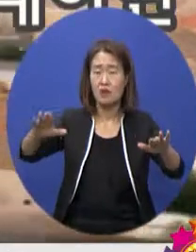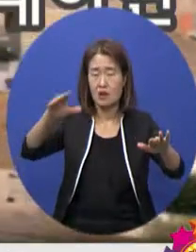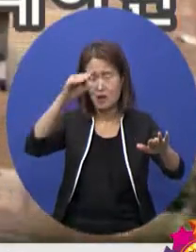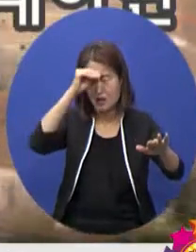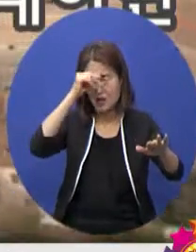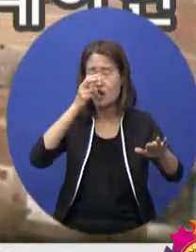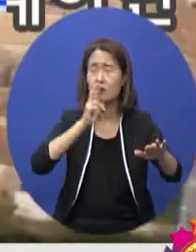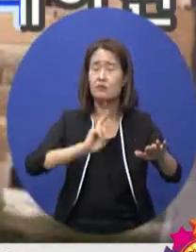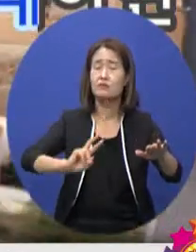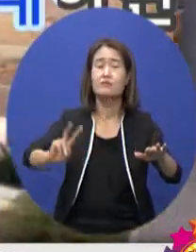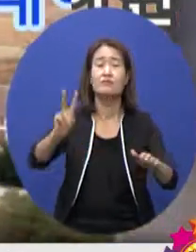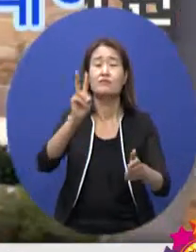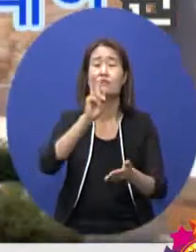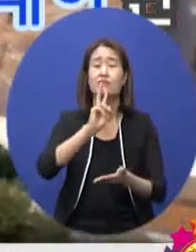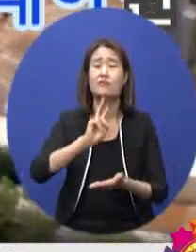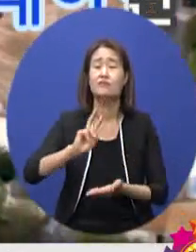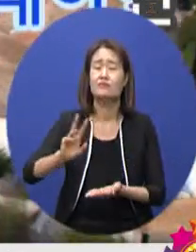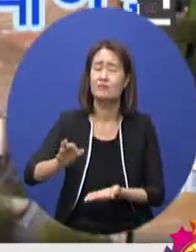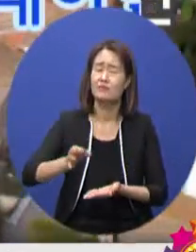물새도